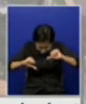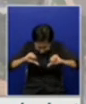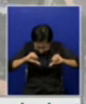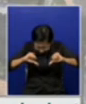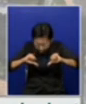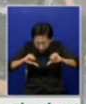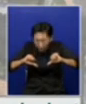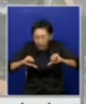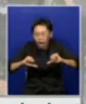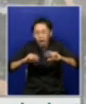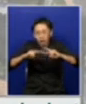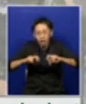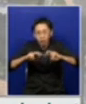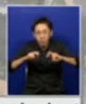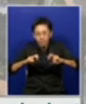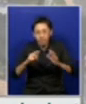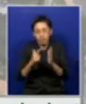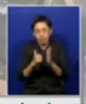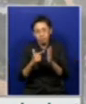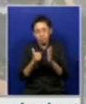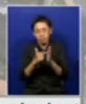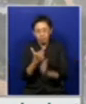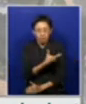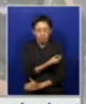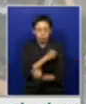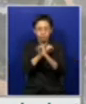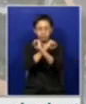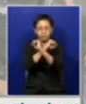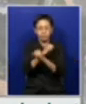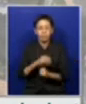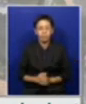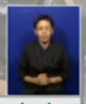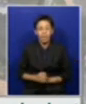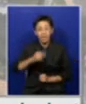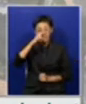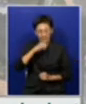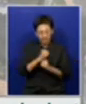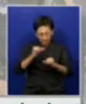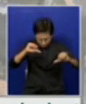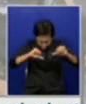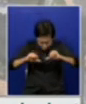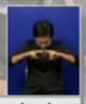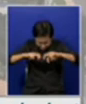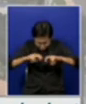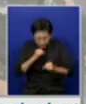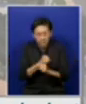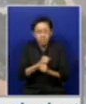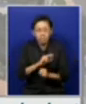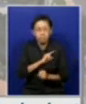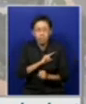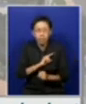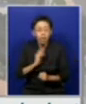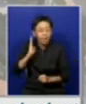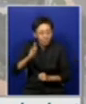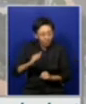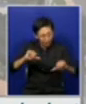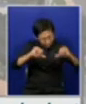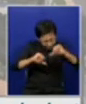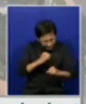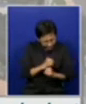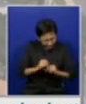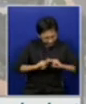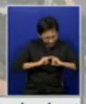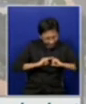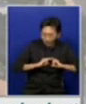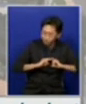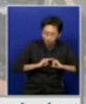นไทยเองนะครับเราต้องเป็นผู้ประเทศผู้ผลิตวัคซีนได้เองทำให้เราต้องมีความมั่นคงทางด้านวัคซีนนะครับการบริหาร